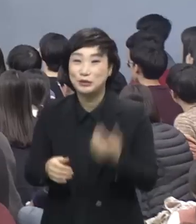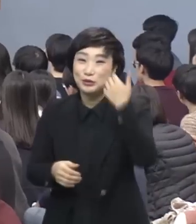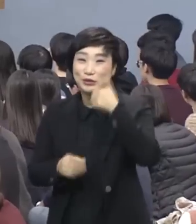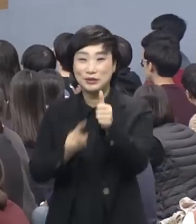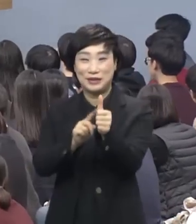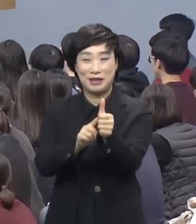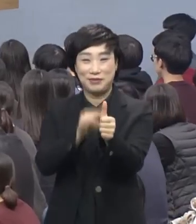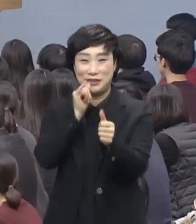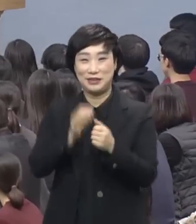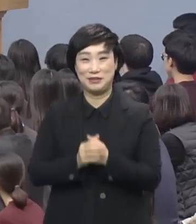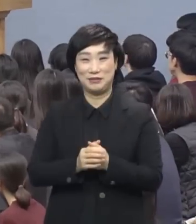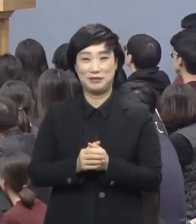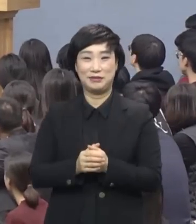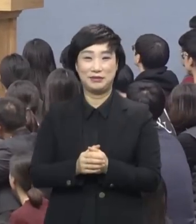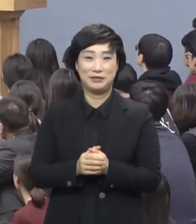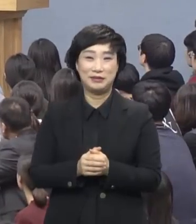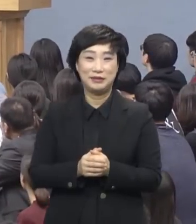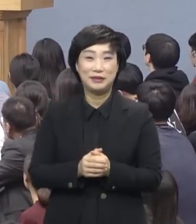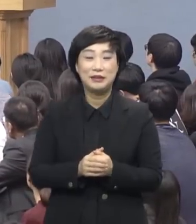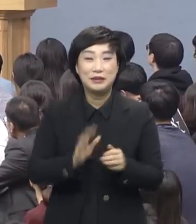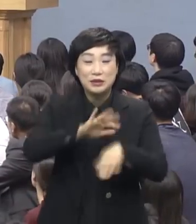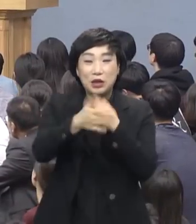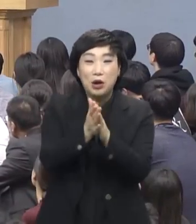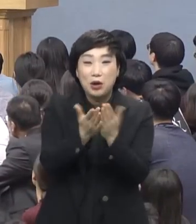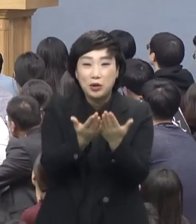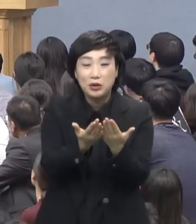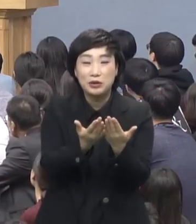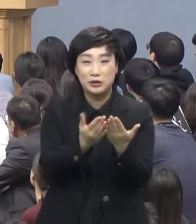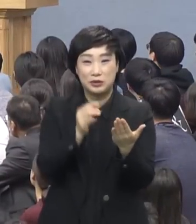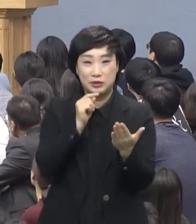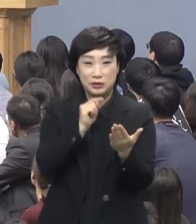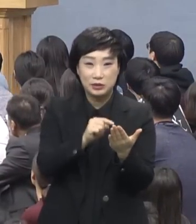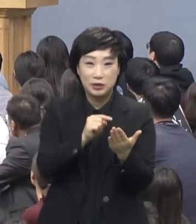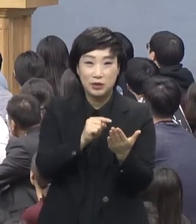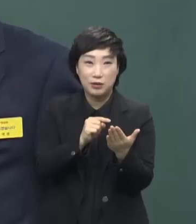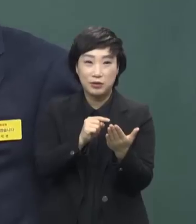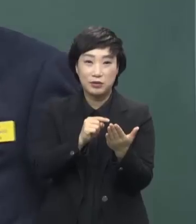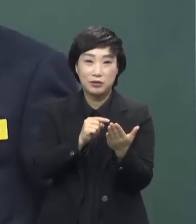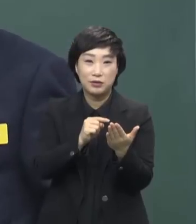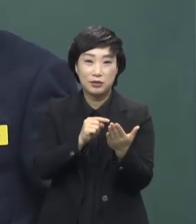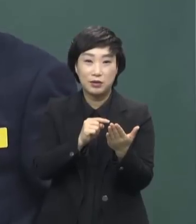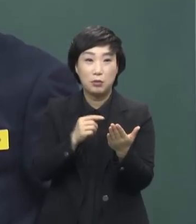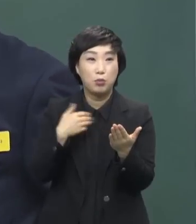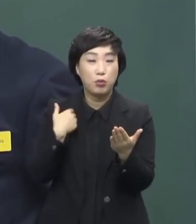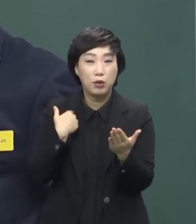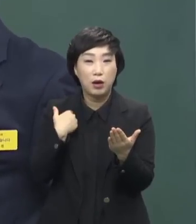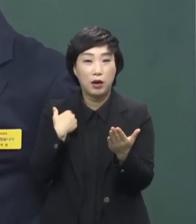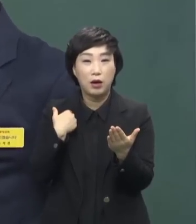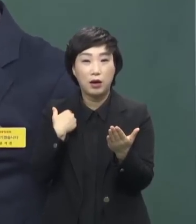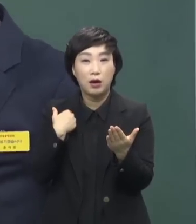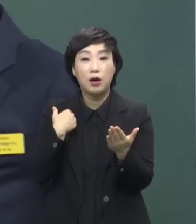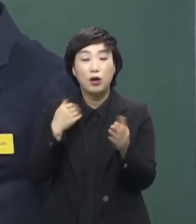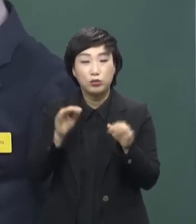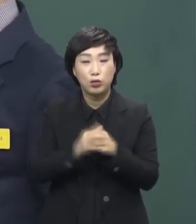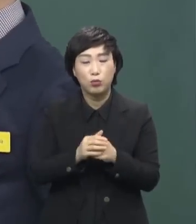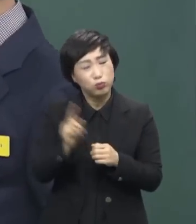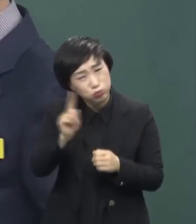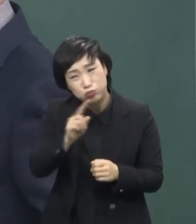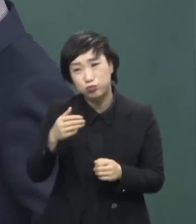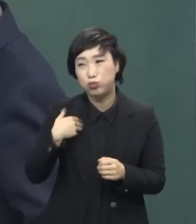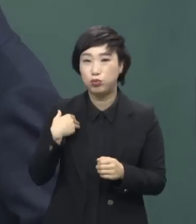있느냐, 이 성경에 대해서 잘 몰라. 아무것도